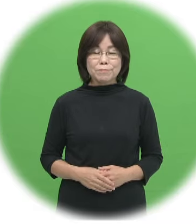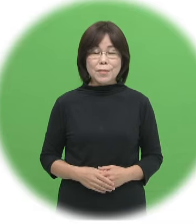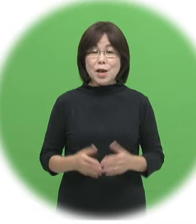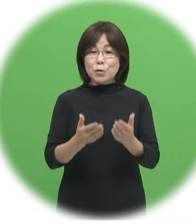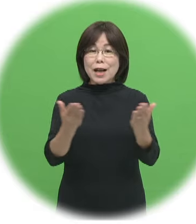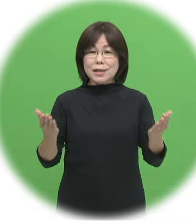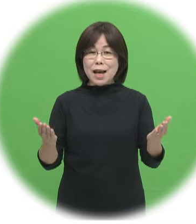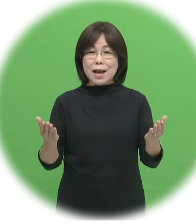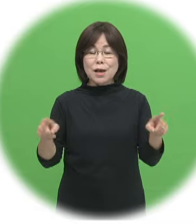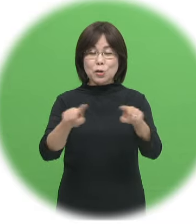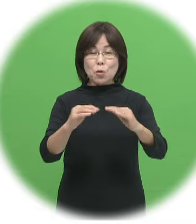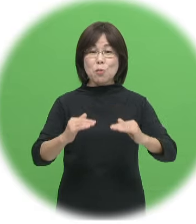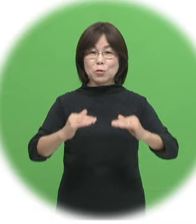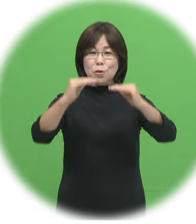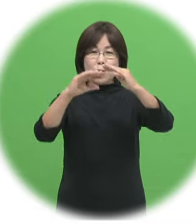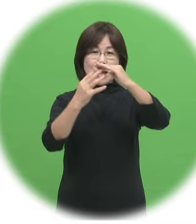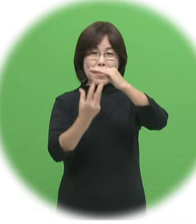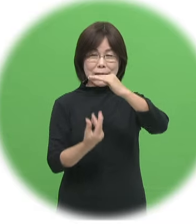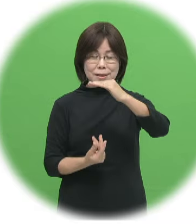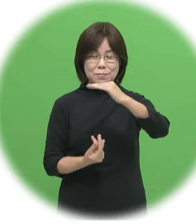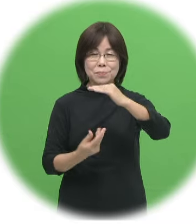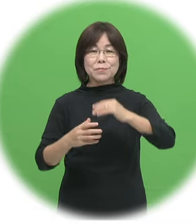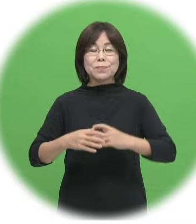豊かさ競争山梨。